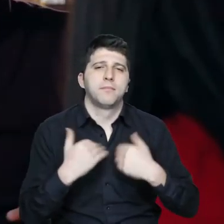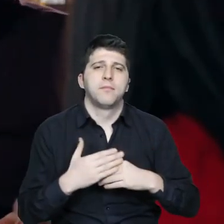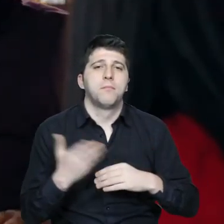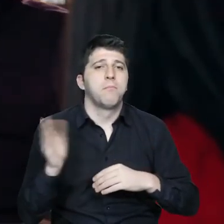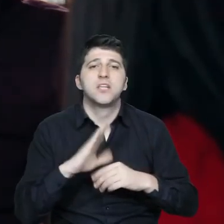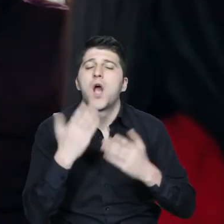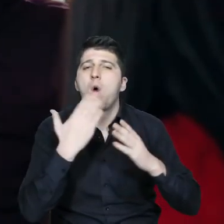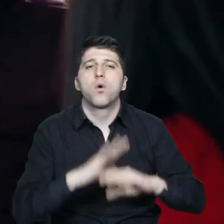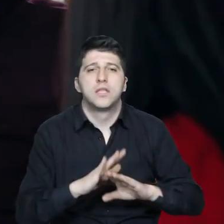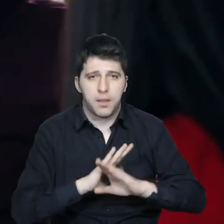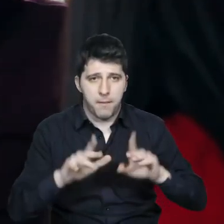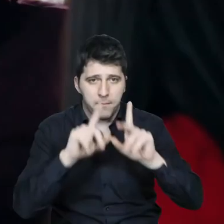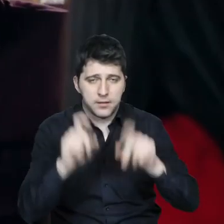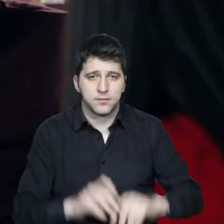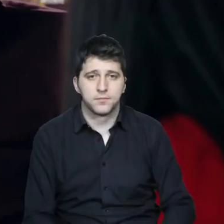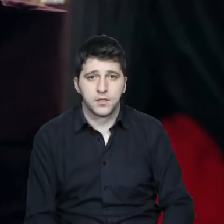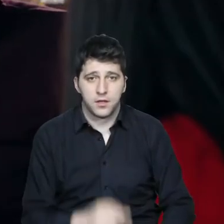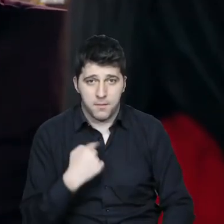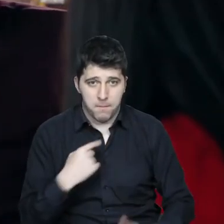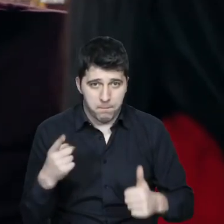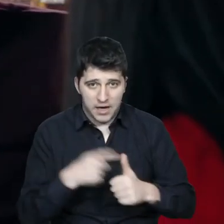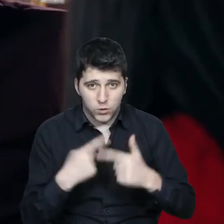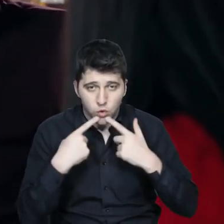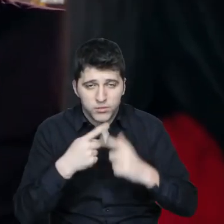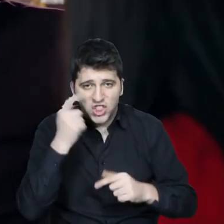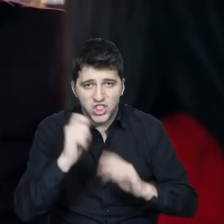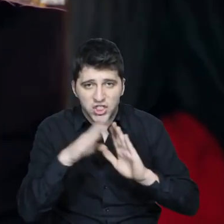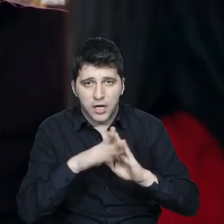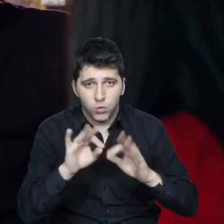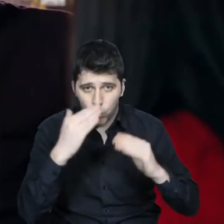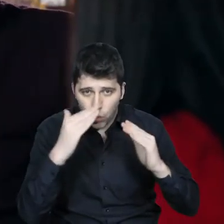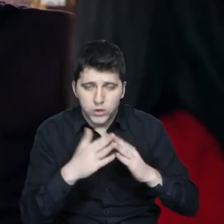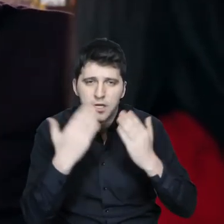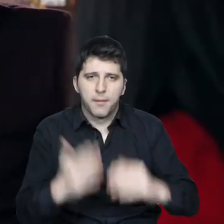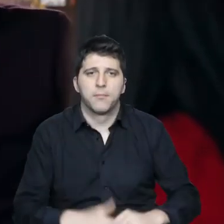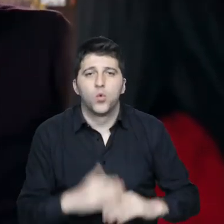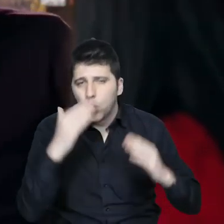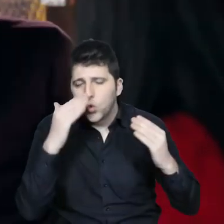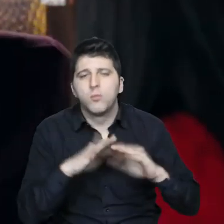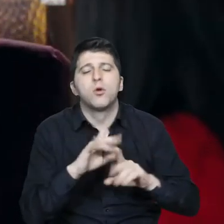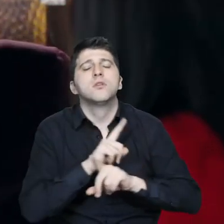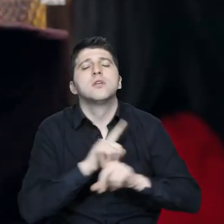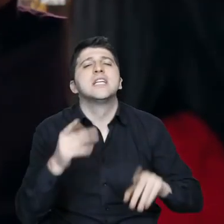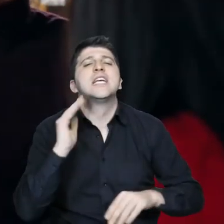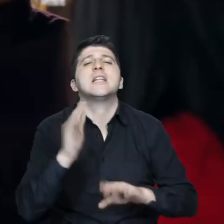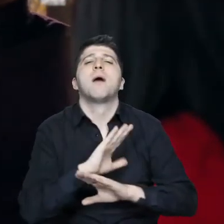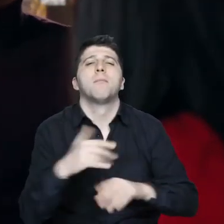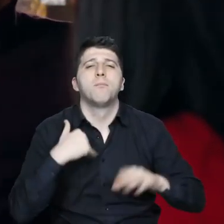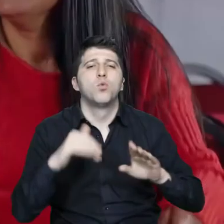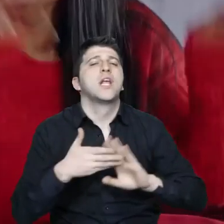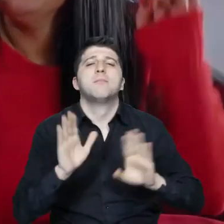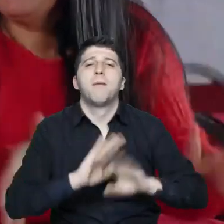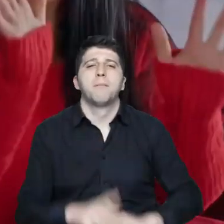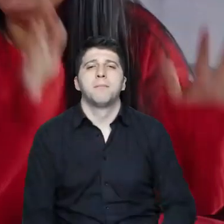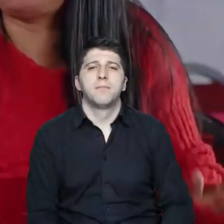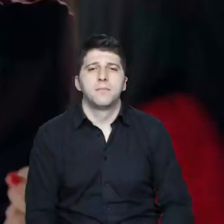Daha başkası yok, tamam mı? Baştan söylüyorum, benim şartlarım bunlar. Size uyuyorsa ne âlâ. Uyumuyorsa hayatta hiçbir yere gitmem, buradan da